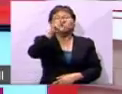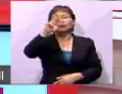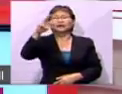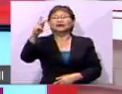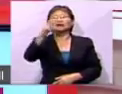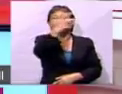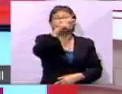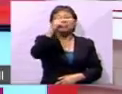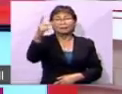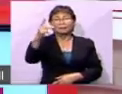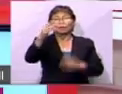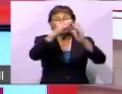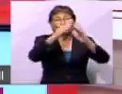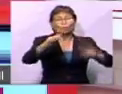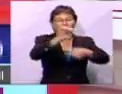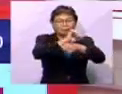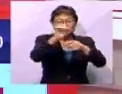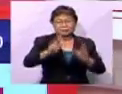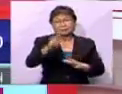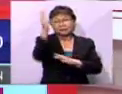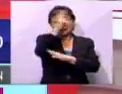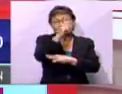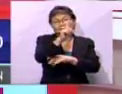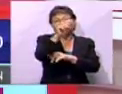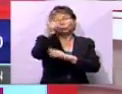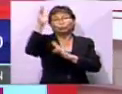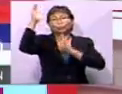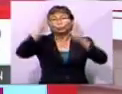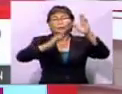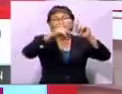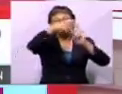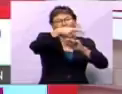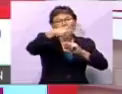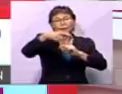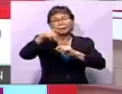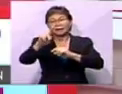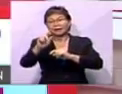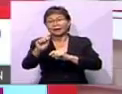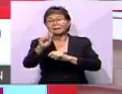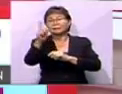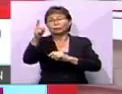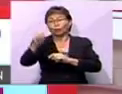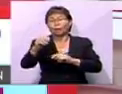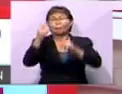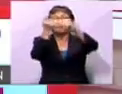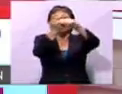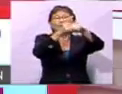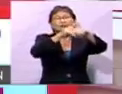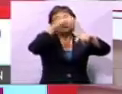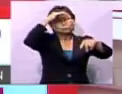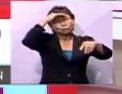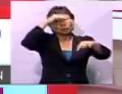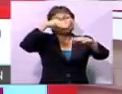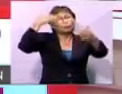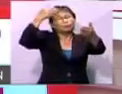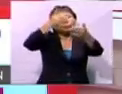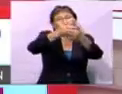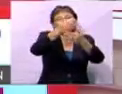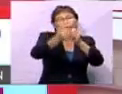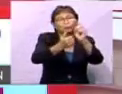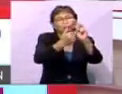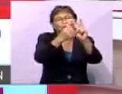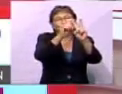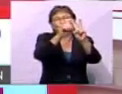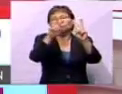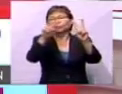13,000 unit rumah perumahan pejabat awam Satu Malaysia PPA 1M akan dibina di Johor menjelang